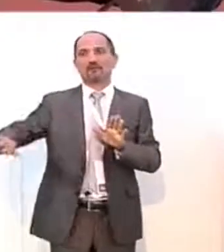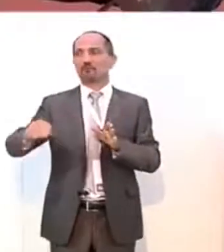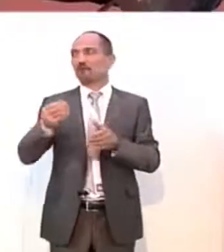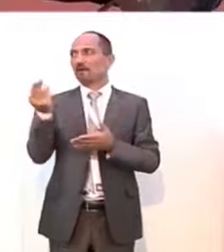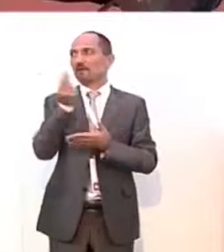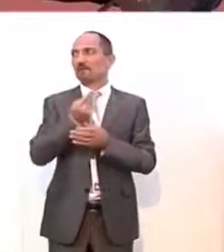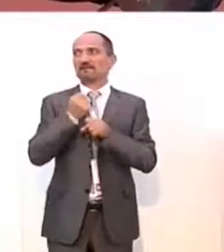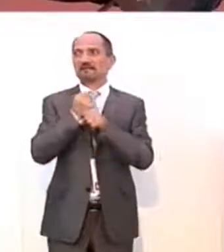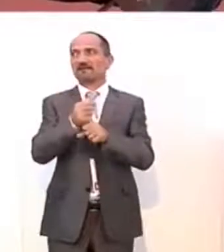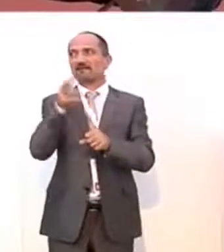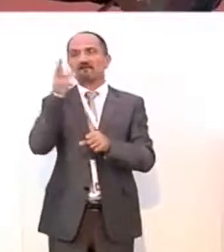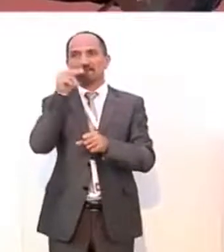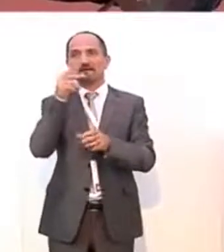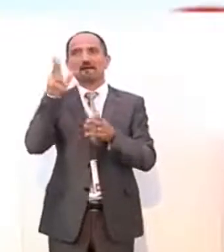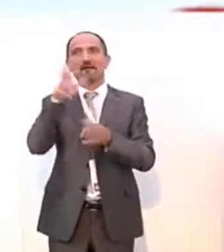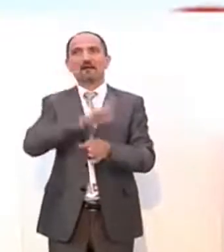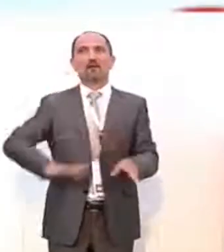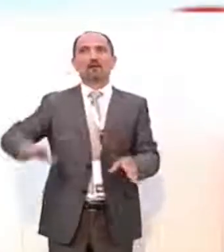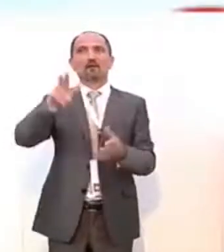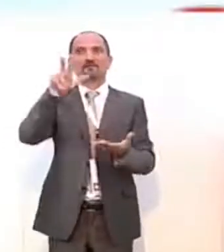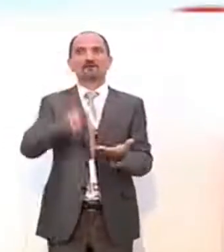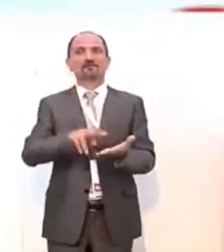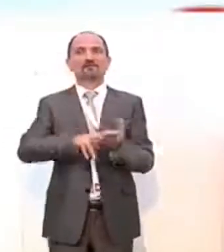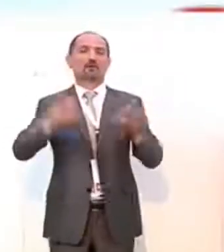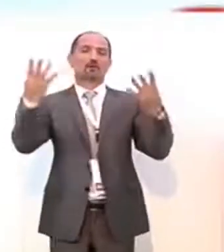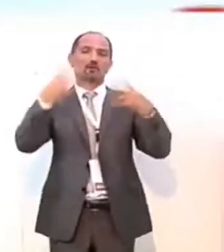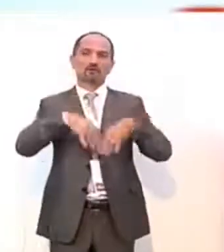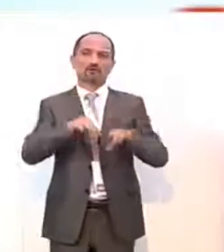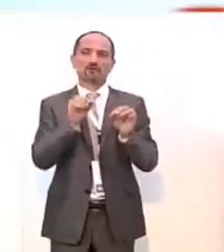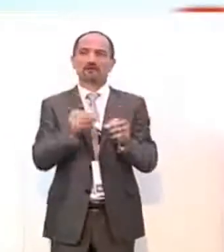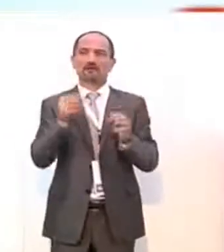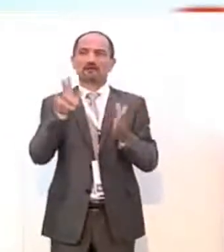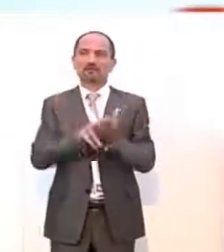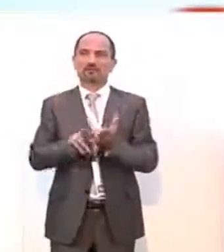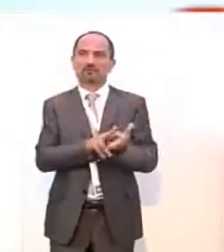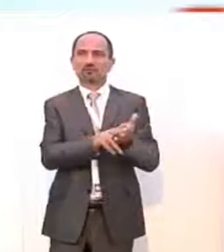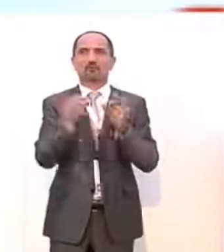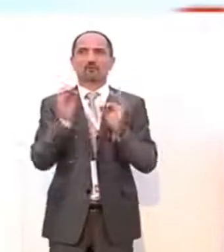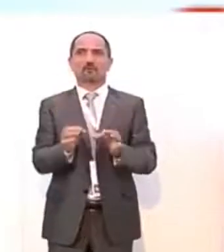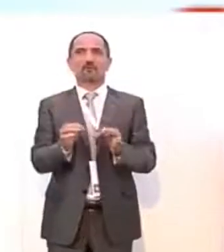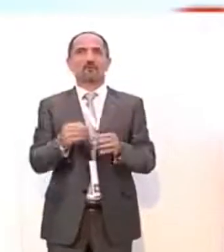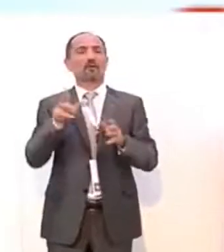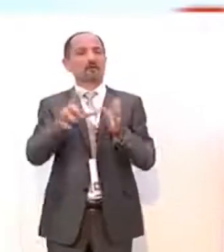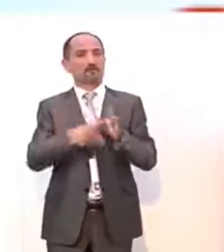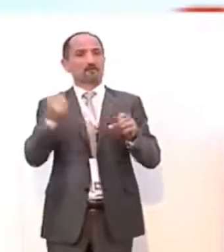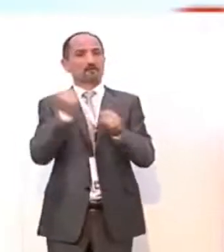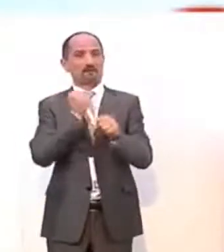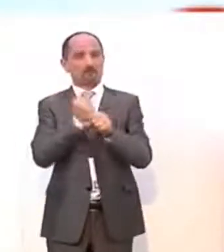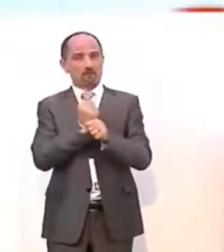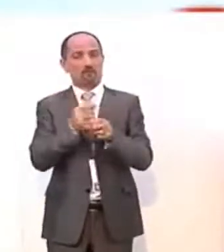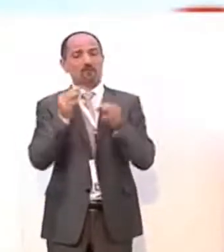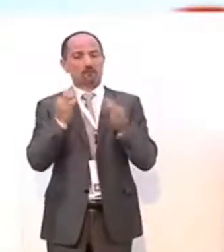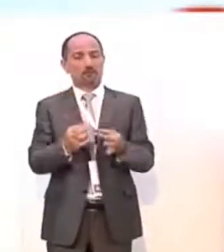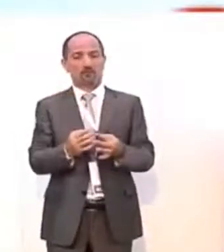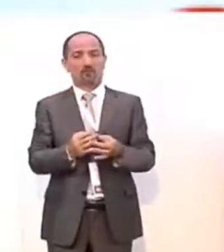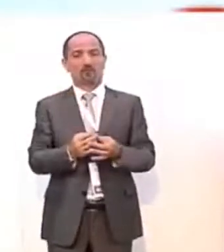rappresentanza femminile nei luoghi decisionali, i tempi dell'organizzazione dei luoghi della decisione, i tempi del lavoro dei luoghi della